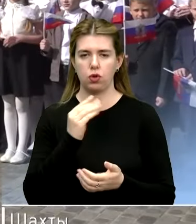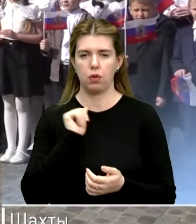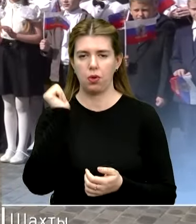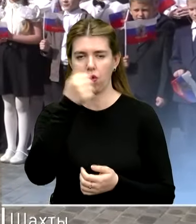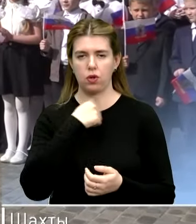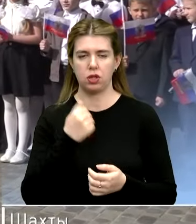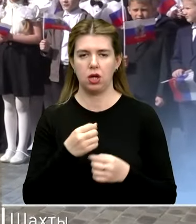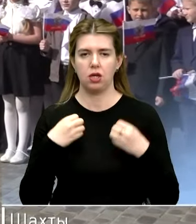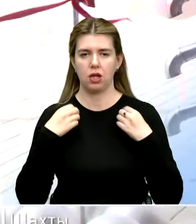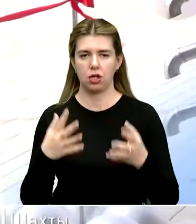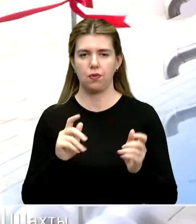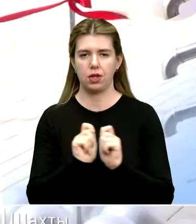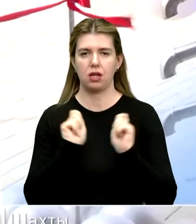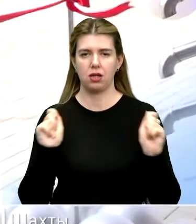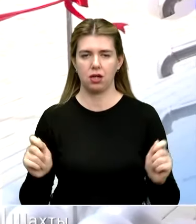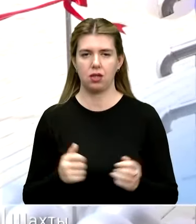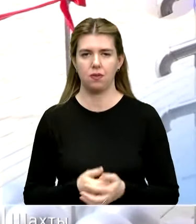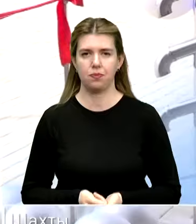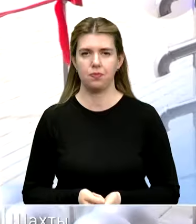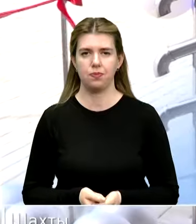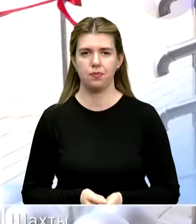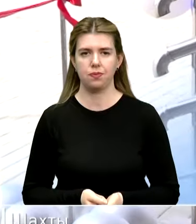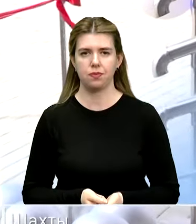учебного года, торжественное открытие.